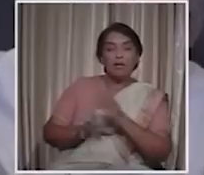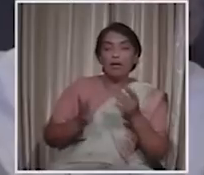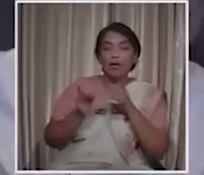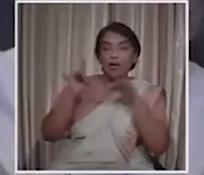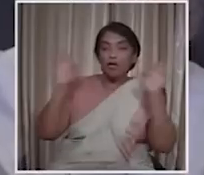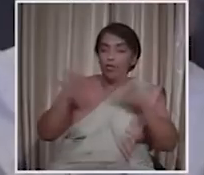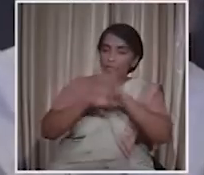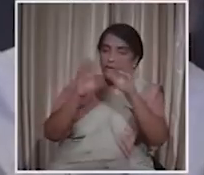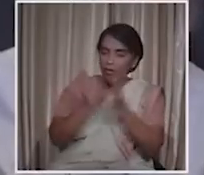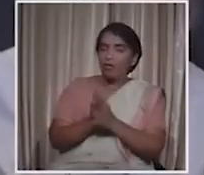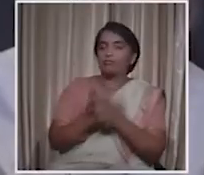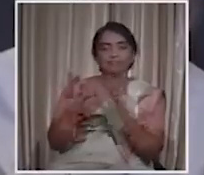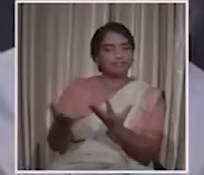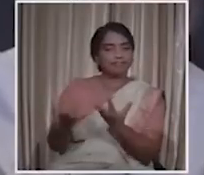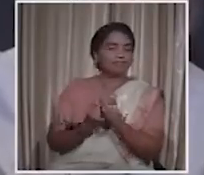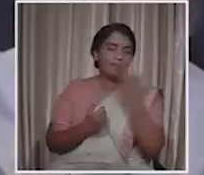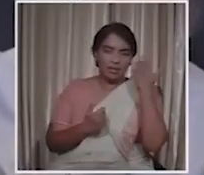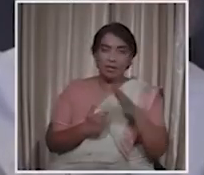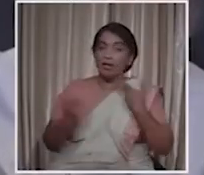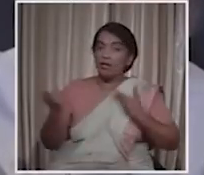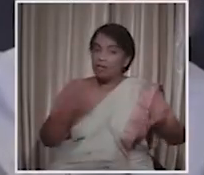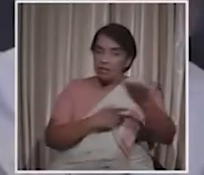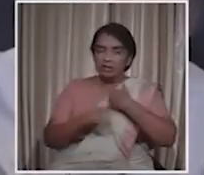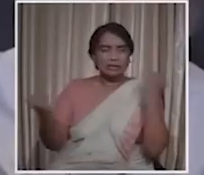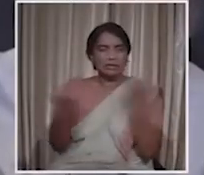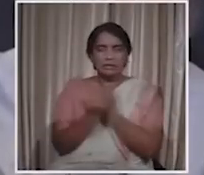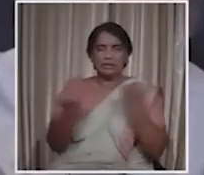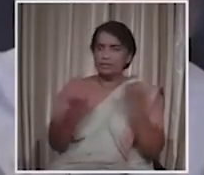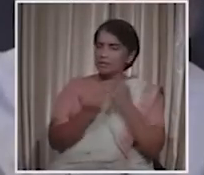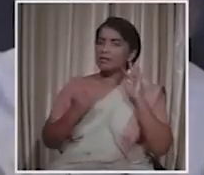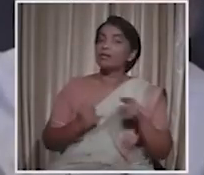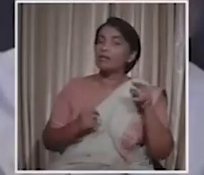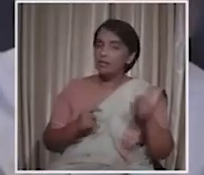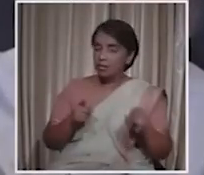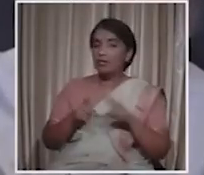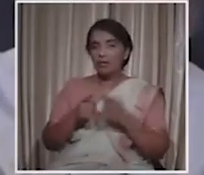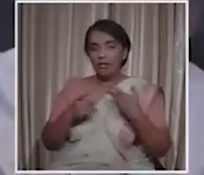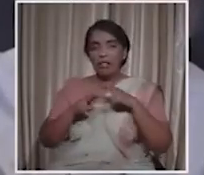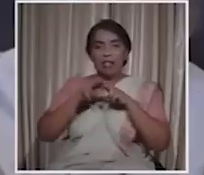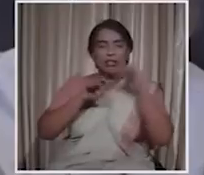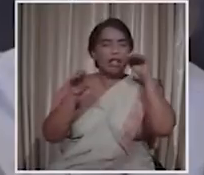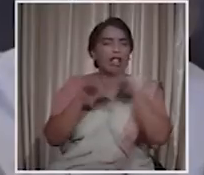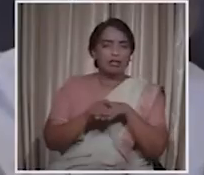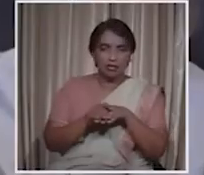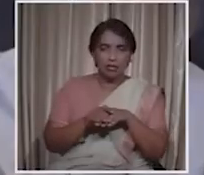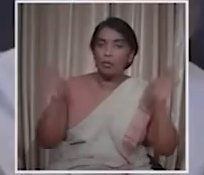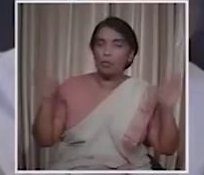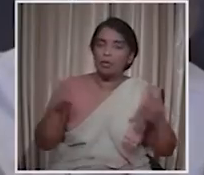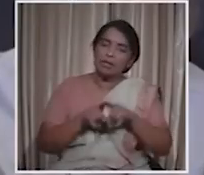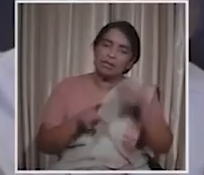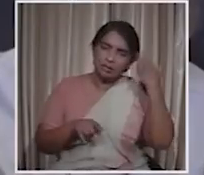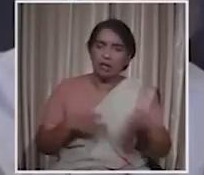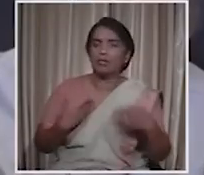වටුරැළම දැලට අහුතු වෙලා ගොදුරු වෙනවා. අපි එකිනෙකාට දොස් කියකේ හිටියා නම් ඒ වගේම අපි දැලේ හිට වෙන ඔකටුවන් වාගේ නැති වෙන. ඒ